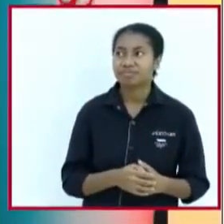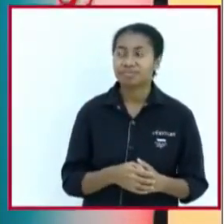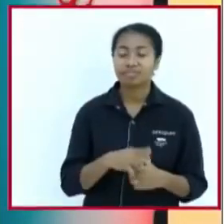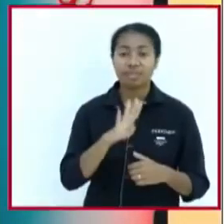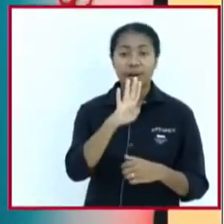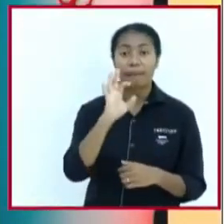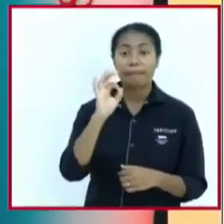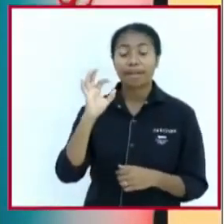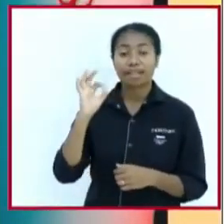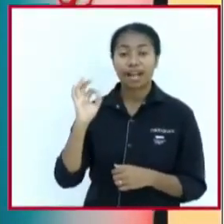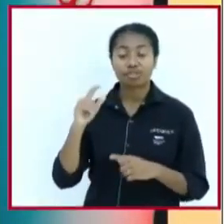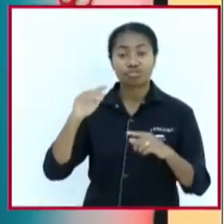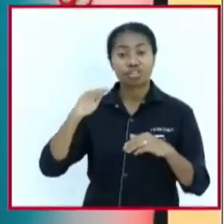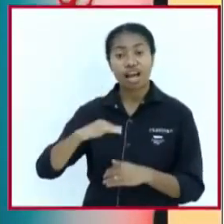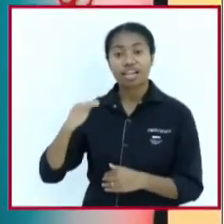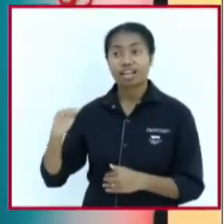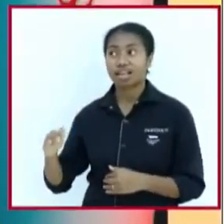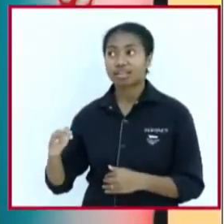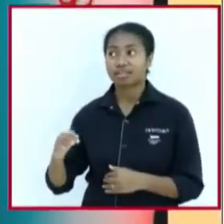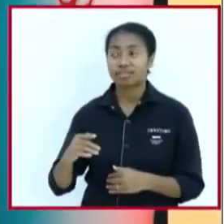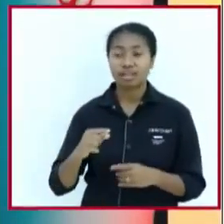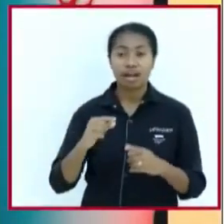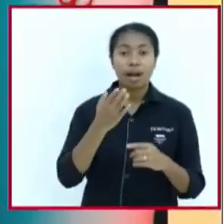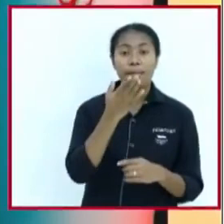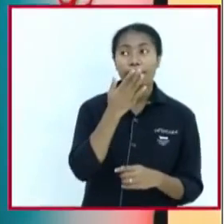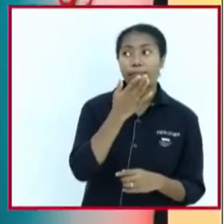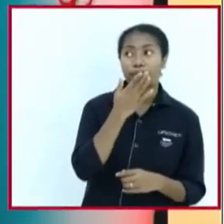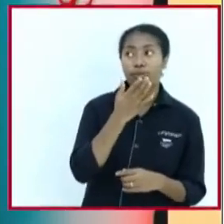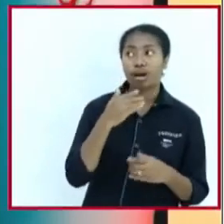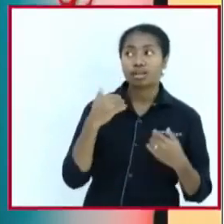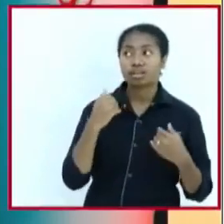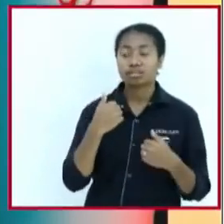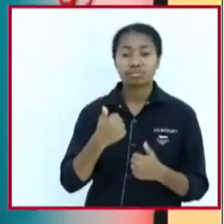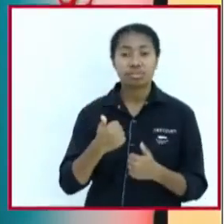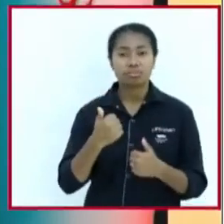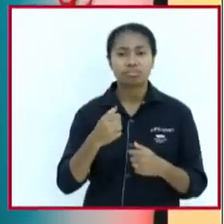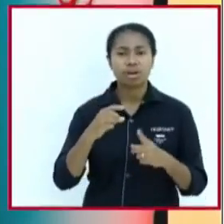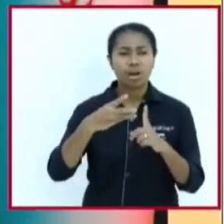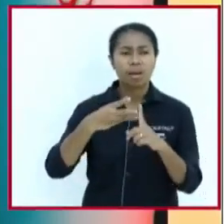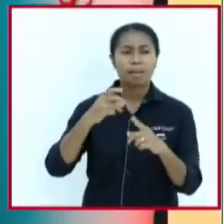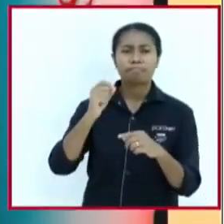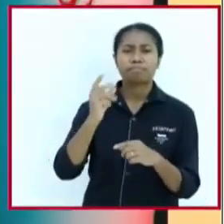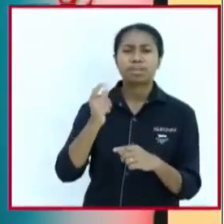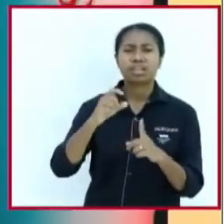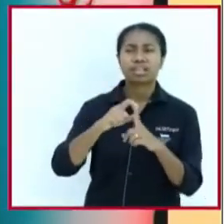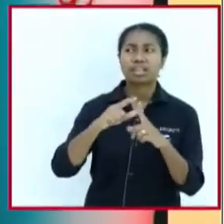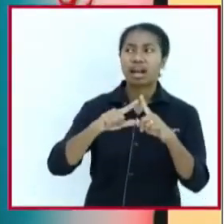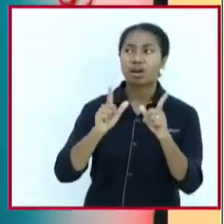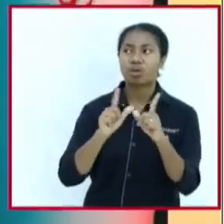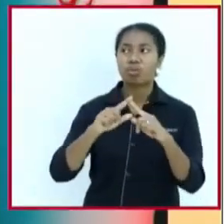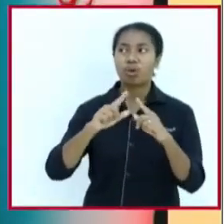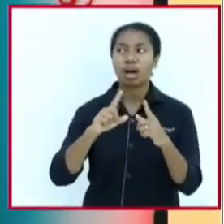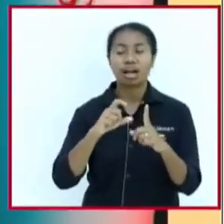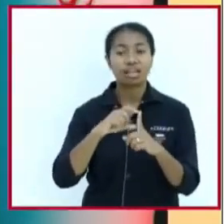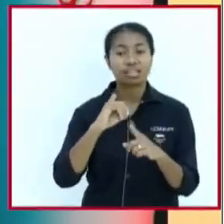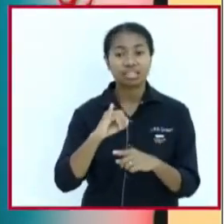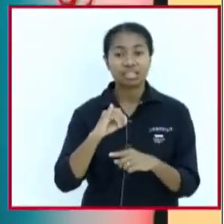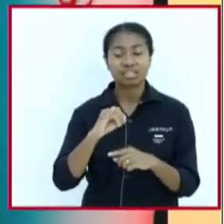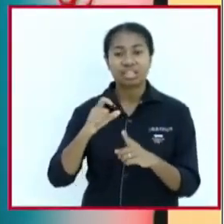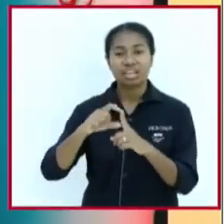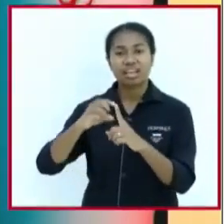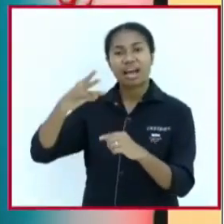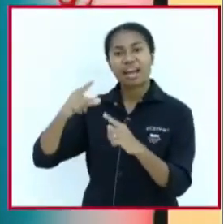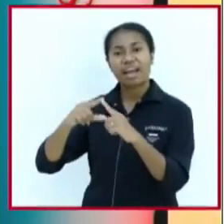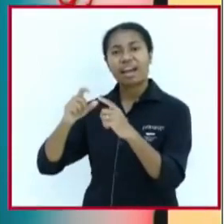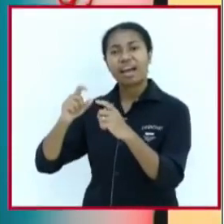400 anak asli Papua siap berdakwah di daerah terpencil anak asli Papua dari mana ini